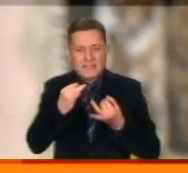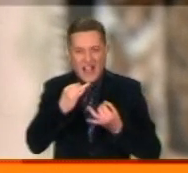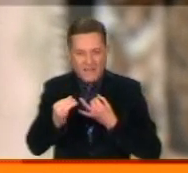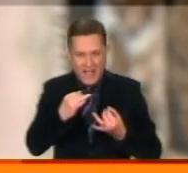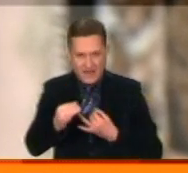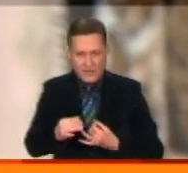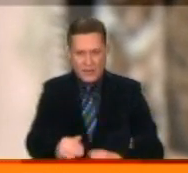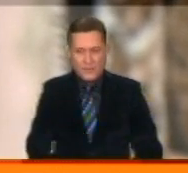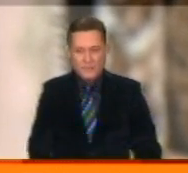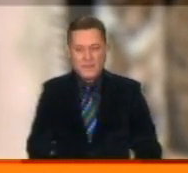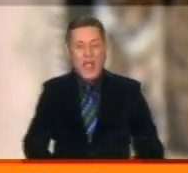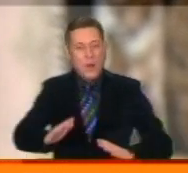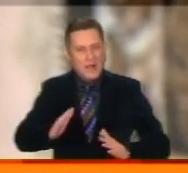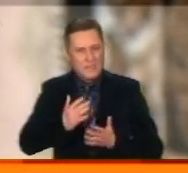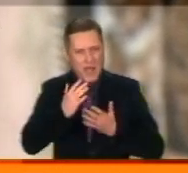разговариваю